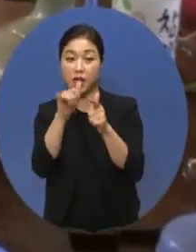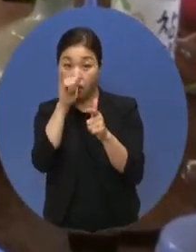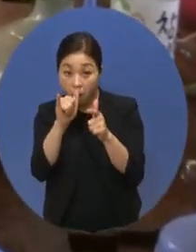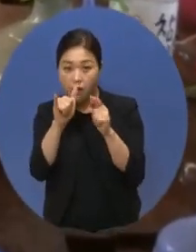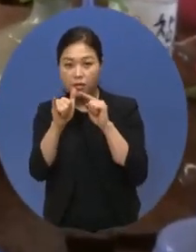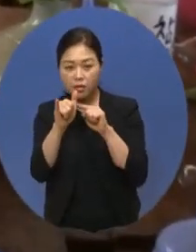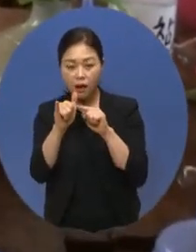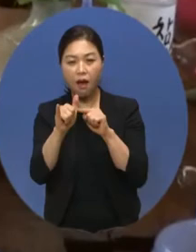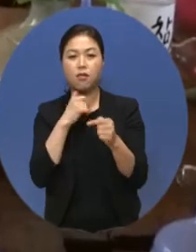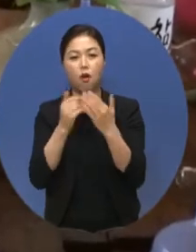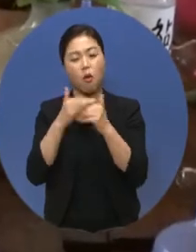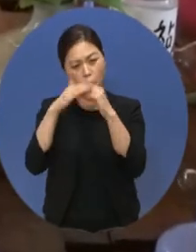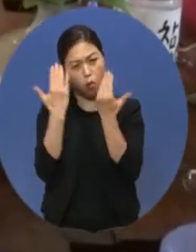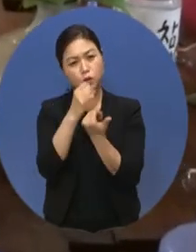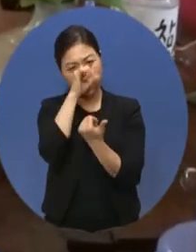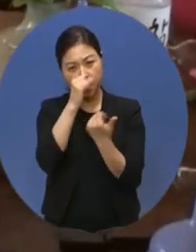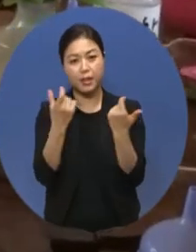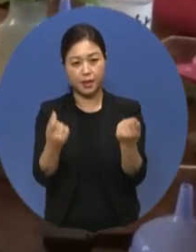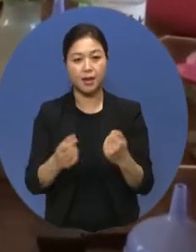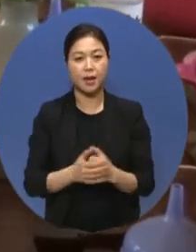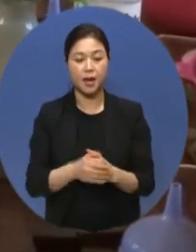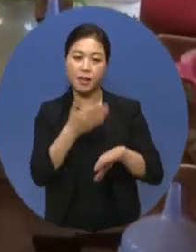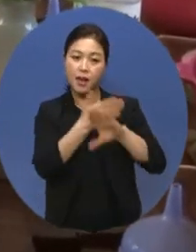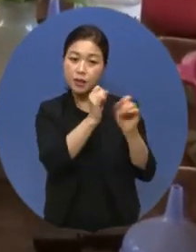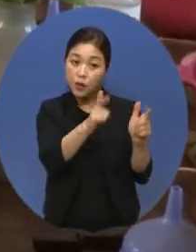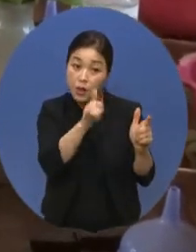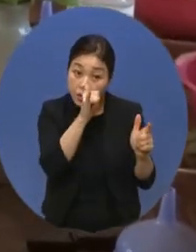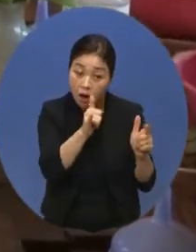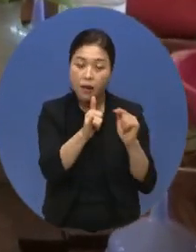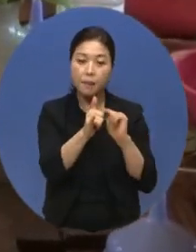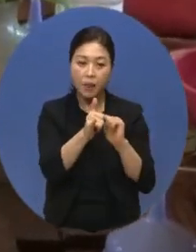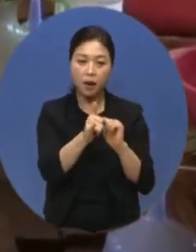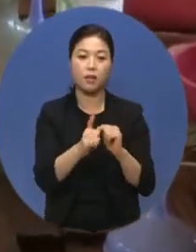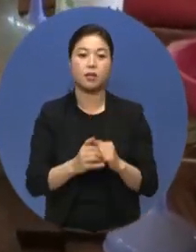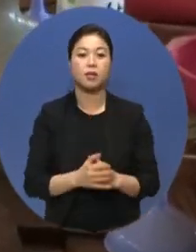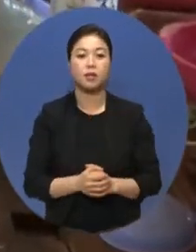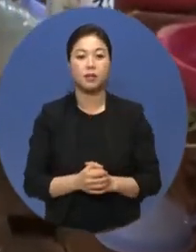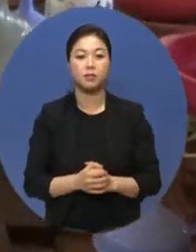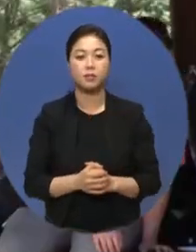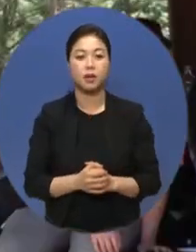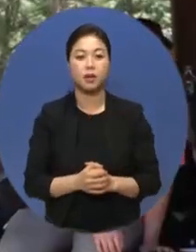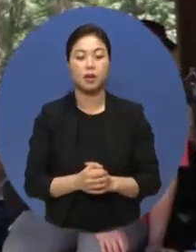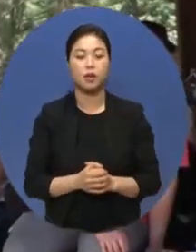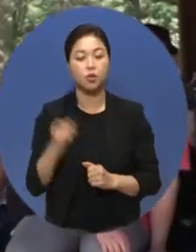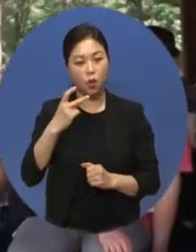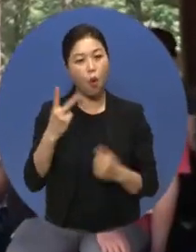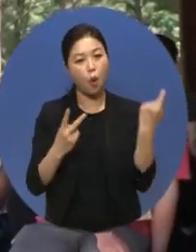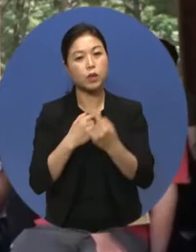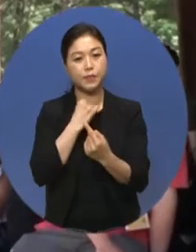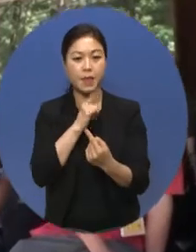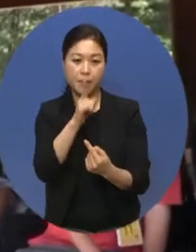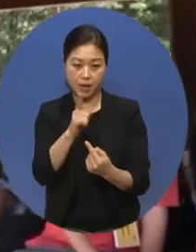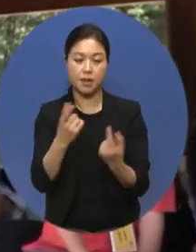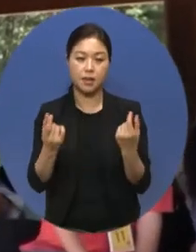좋았던 경험이었다. 또 다른 기회가 있다면 꼭 한 번쯤은 이용해 보고 싶다고